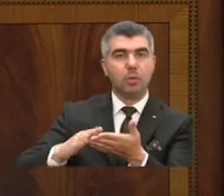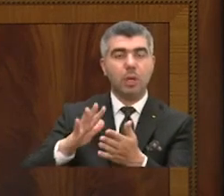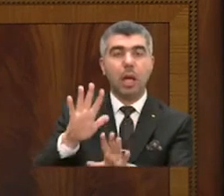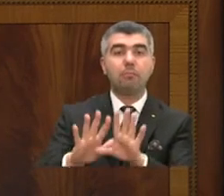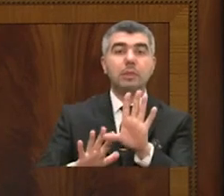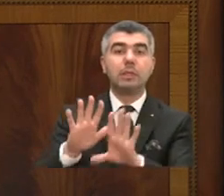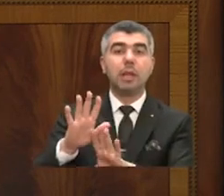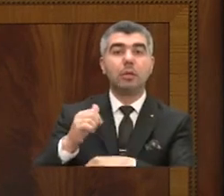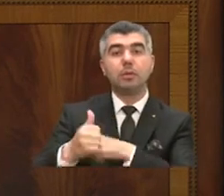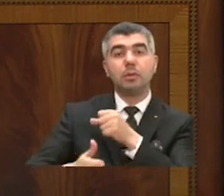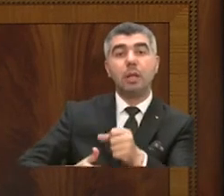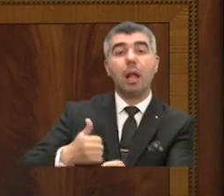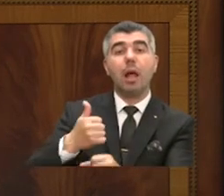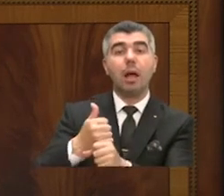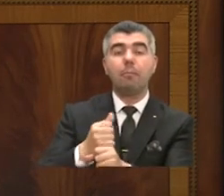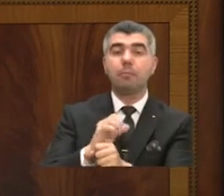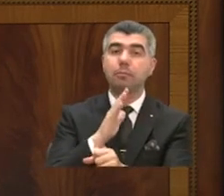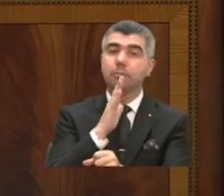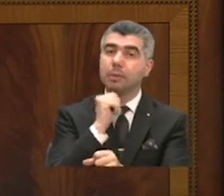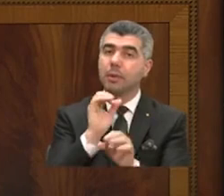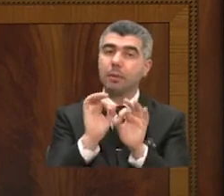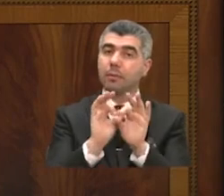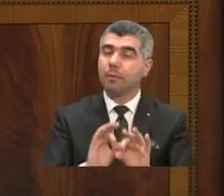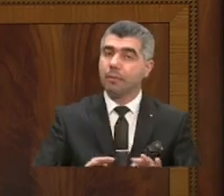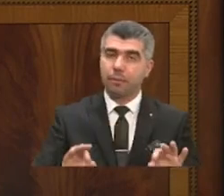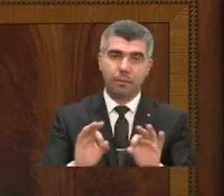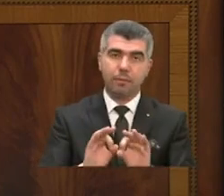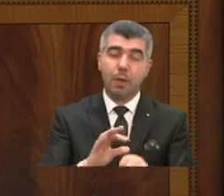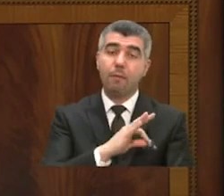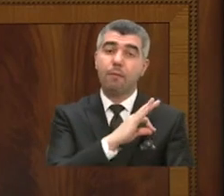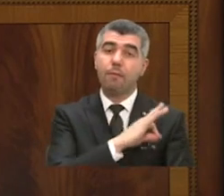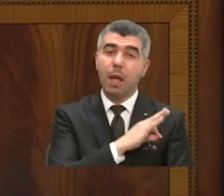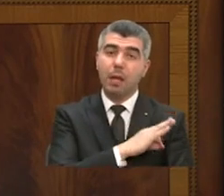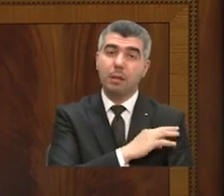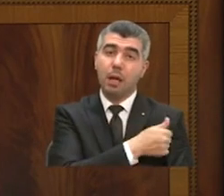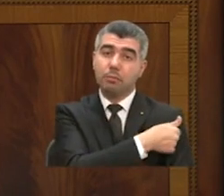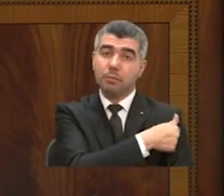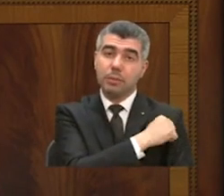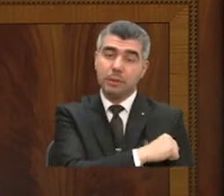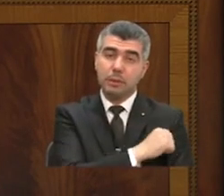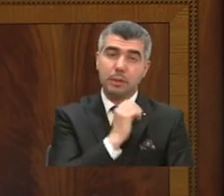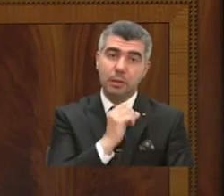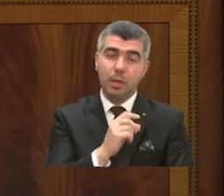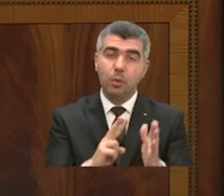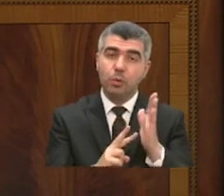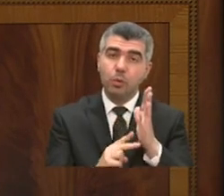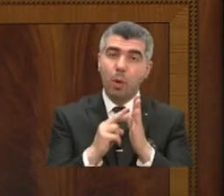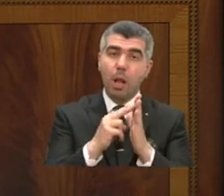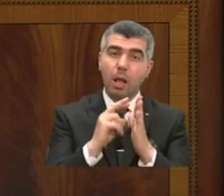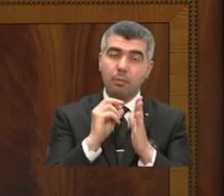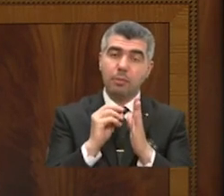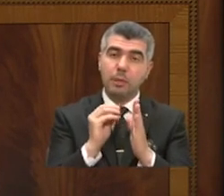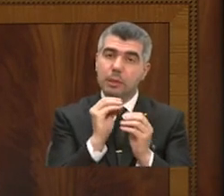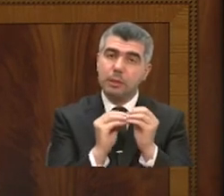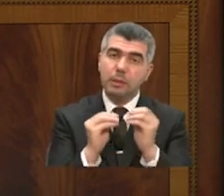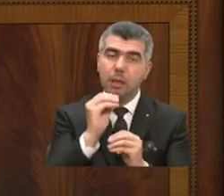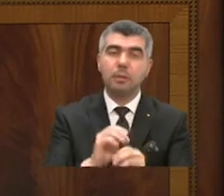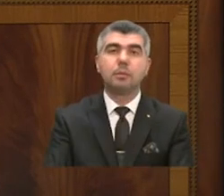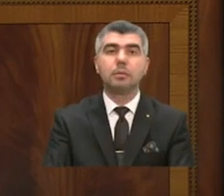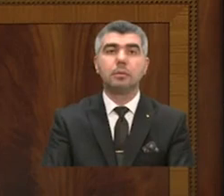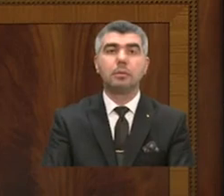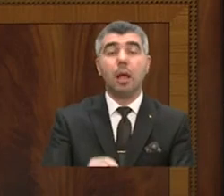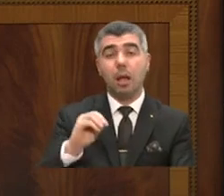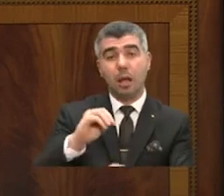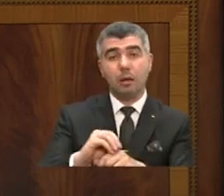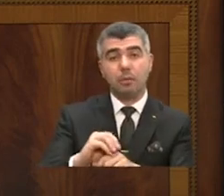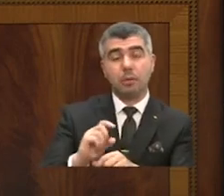سنة. استفادة الممرضين من الترقية في الرتبة والدرجة، الرفع من قيمة